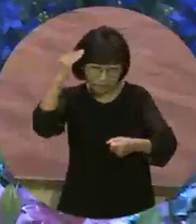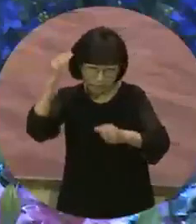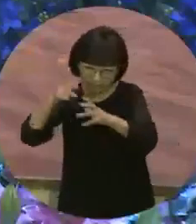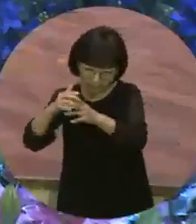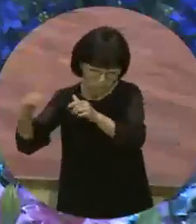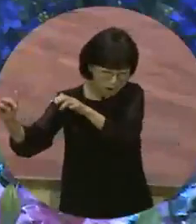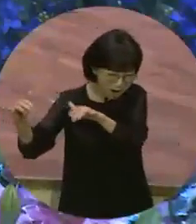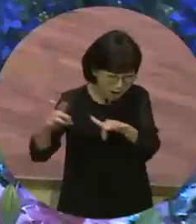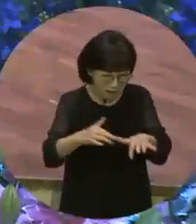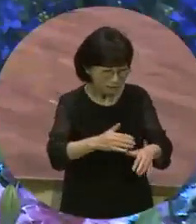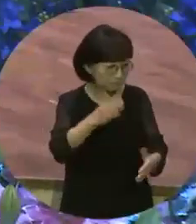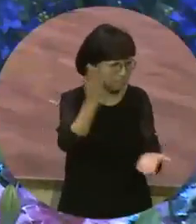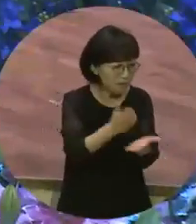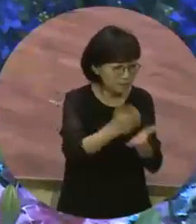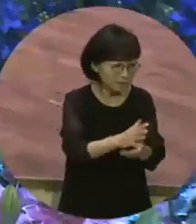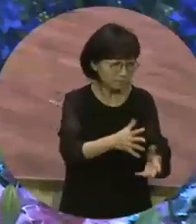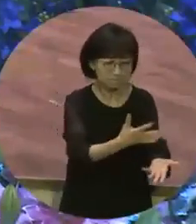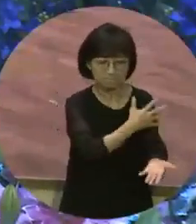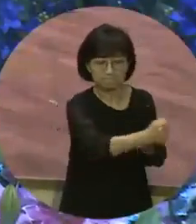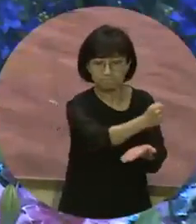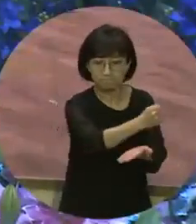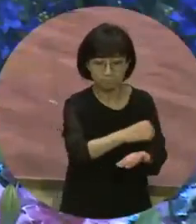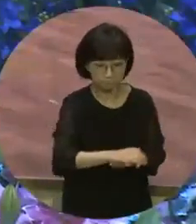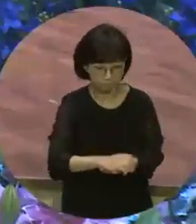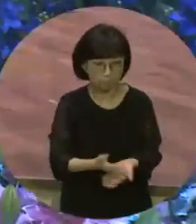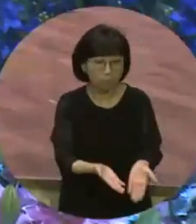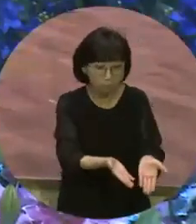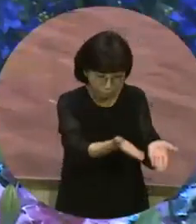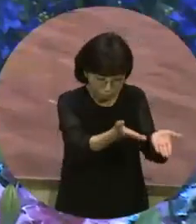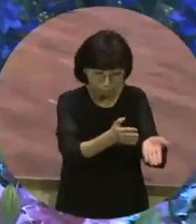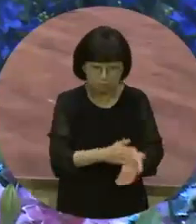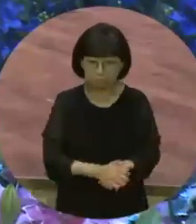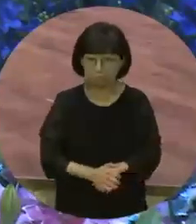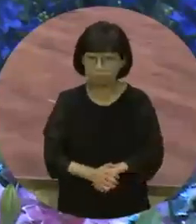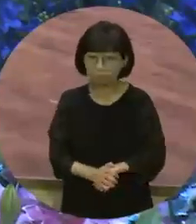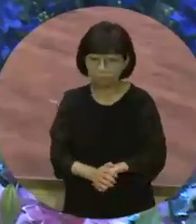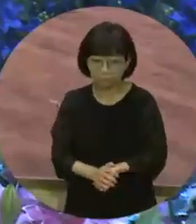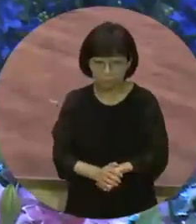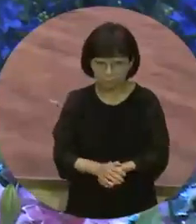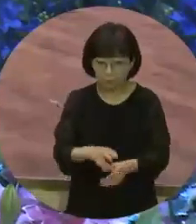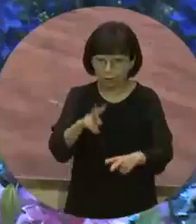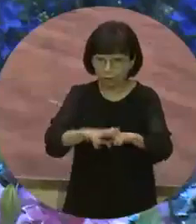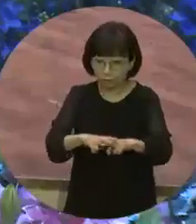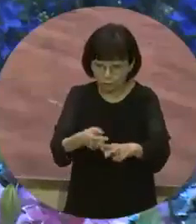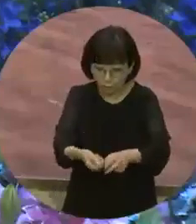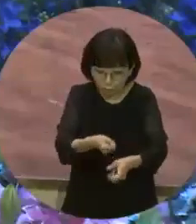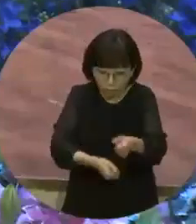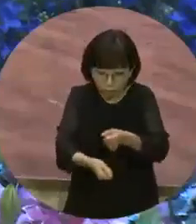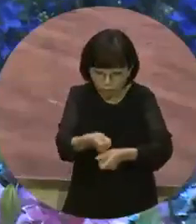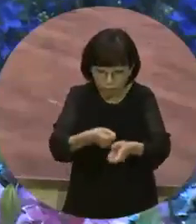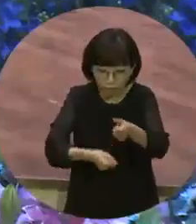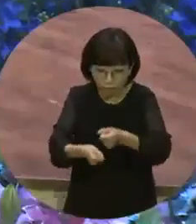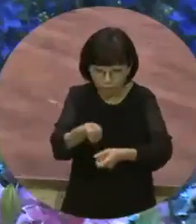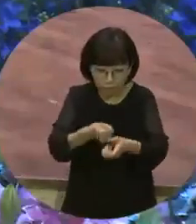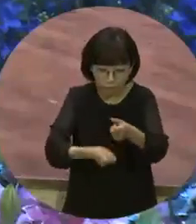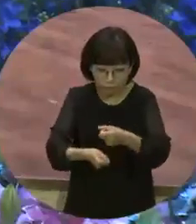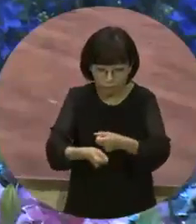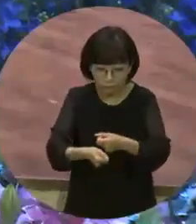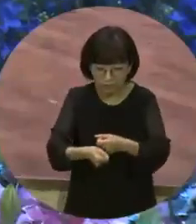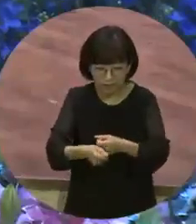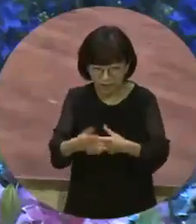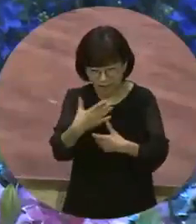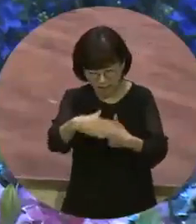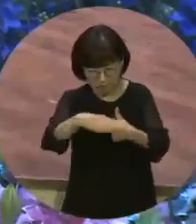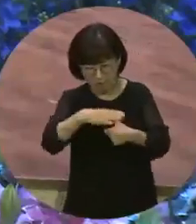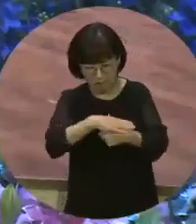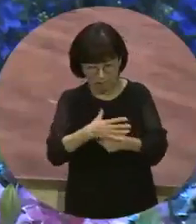주장하면서 뺏어버립니다. 그런데 이삭은요, 싸우지 않습니다. 다투지 않고 양보합니다. 또 다른 데로 옮깁니다. 다른